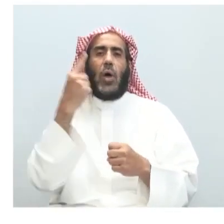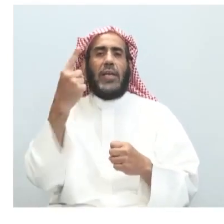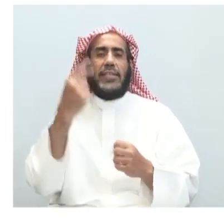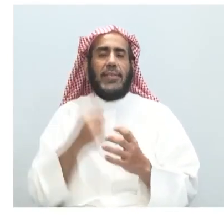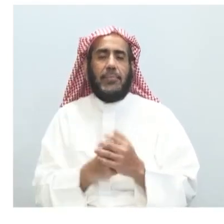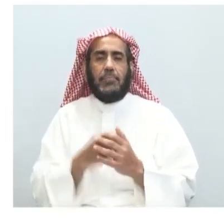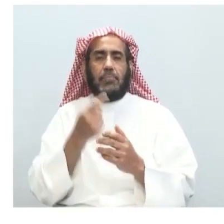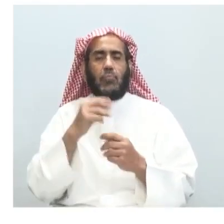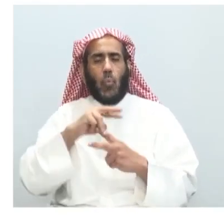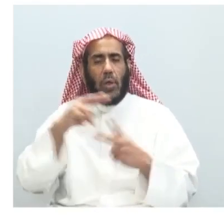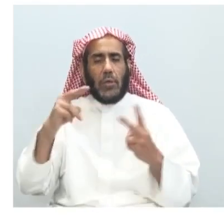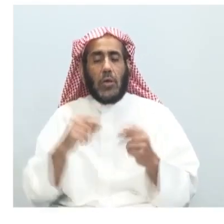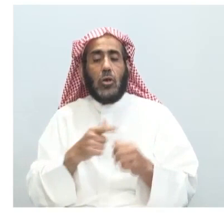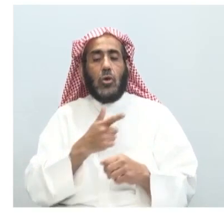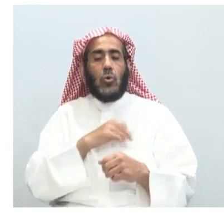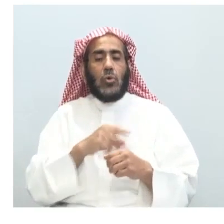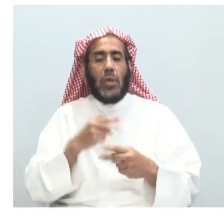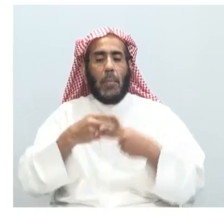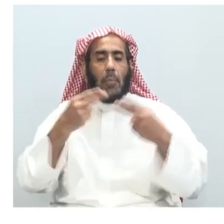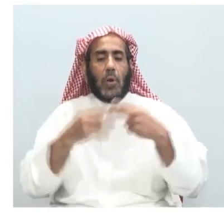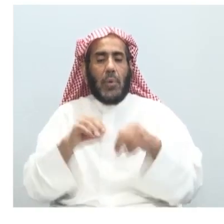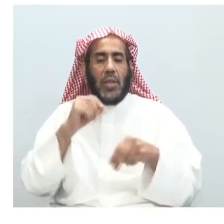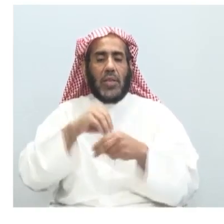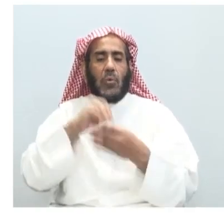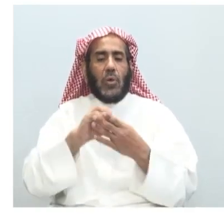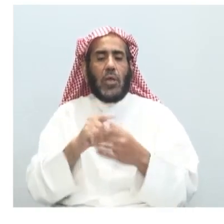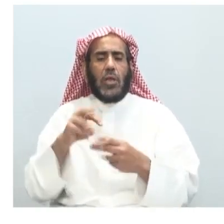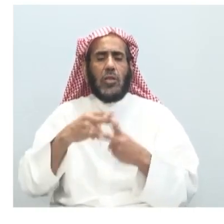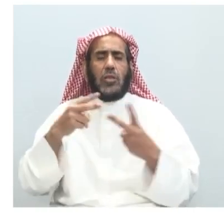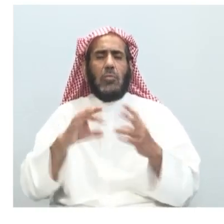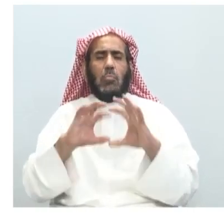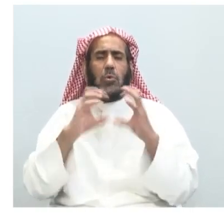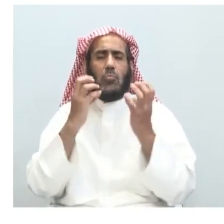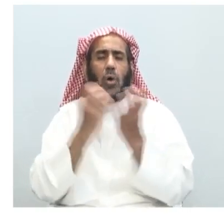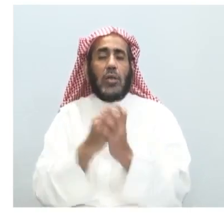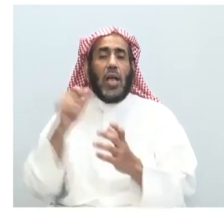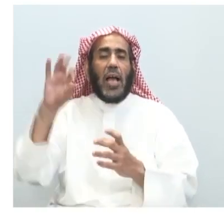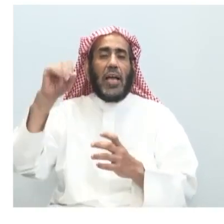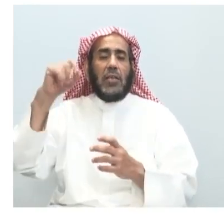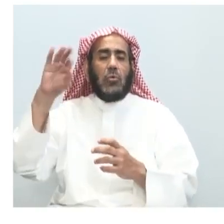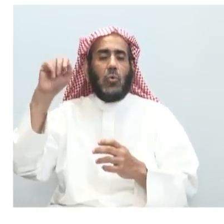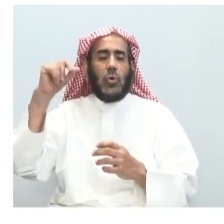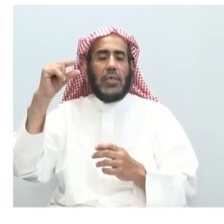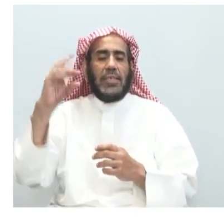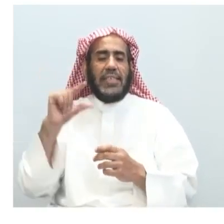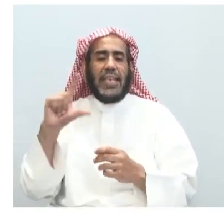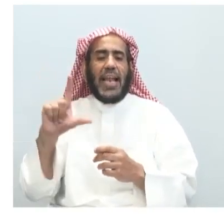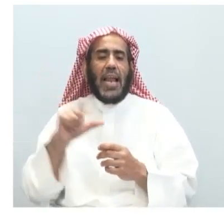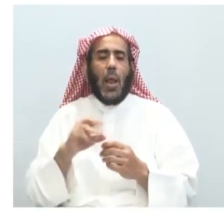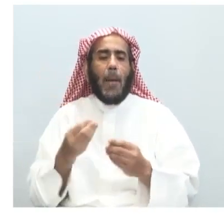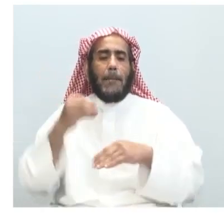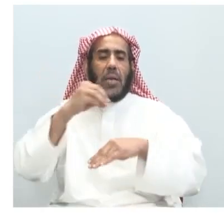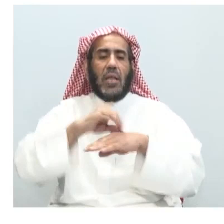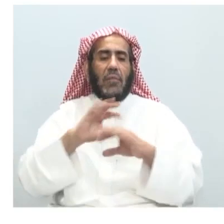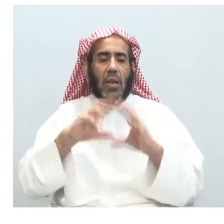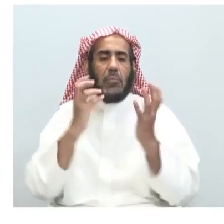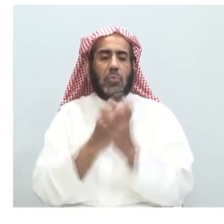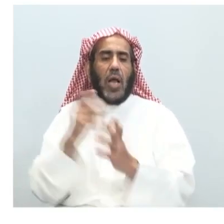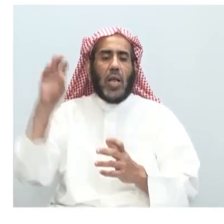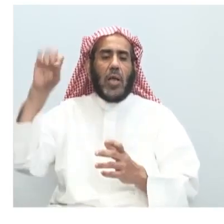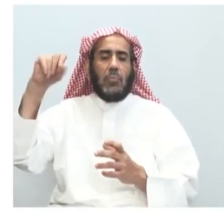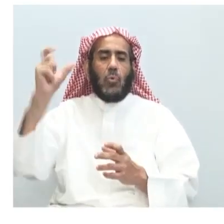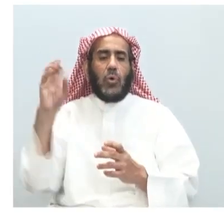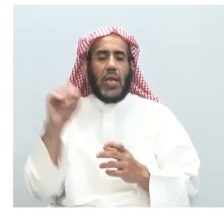الاحاديه يسمى المركب الذي يحتوي على عده مجموعات هيدروكسيل بالاضافه الى مجموعه